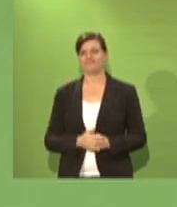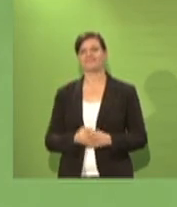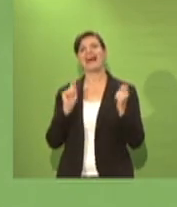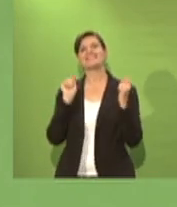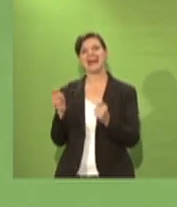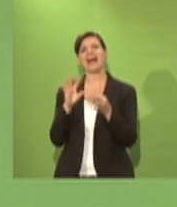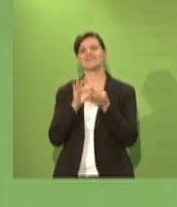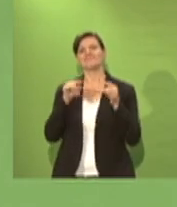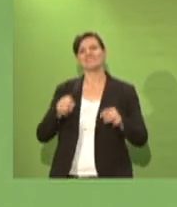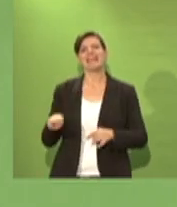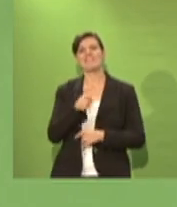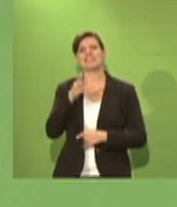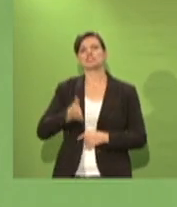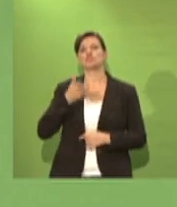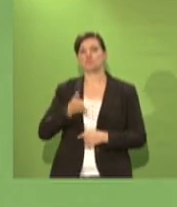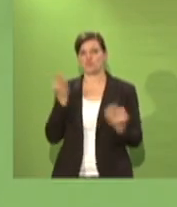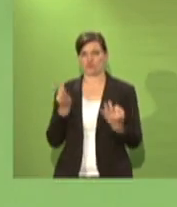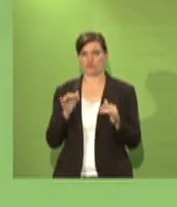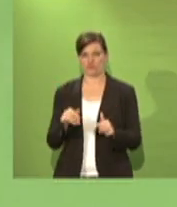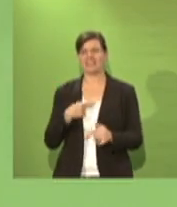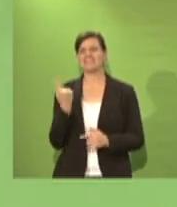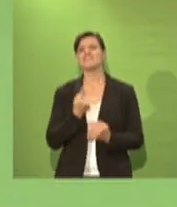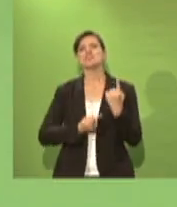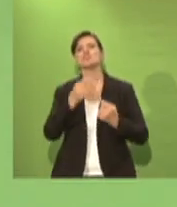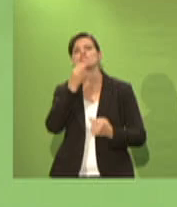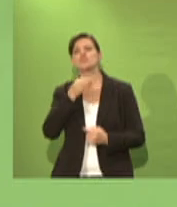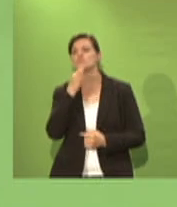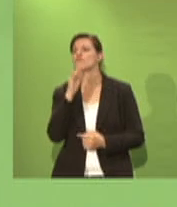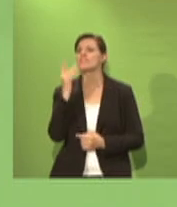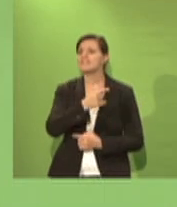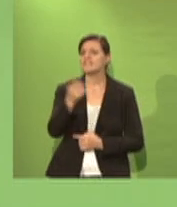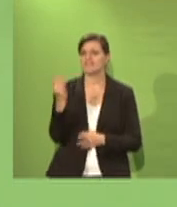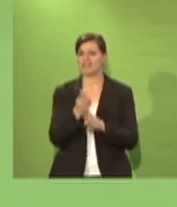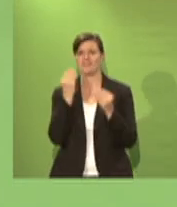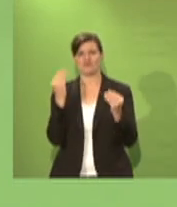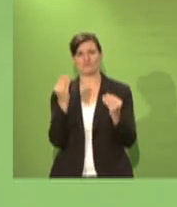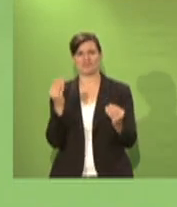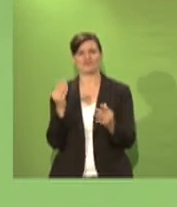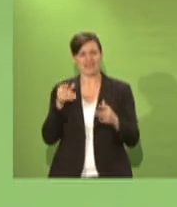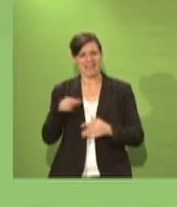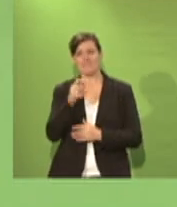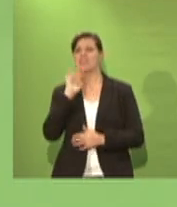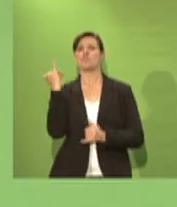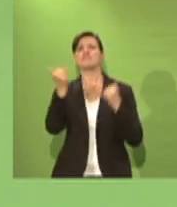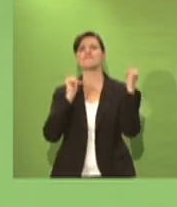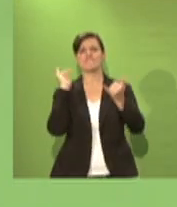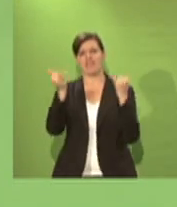sagt, um die Züge in NRW. Und wir als Grüne Jugend und wahrscheinlich auch viele von euch sind viel unterwegs in NRW. Ob Klimacamp-Vorbereitung im Rheinischen